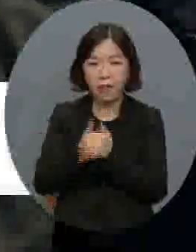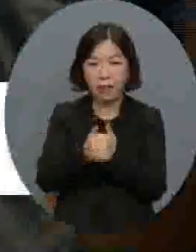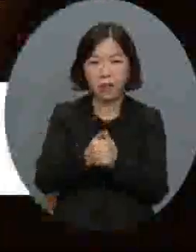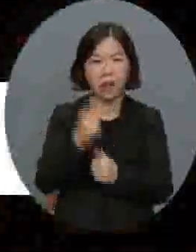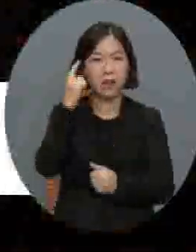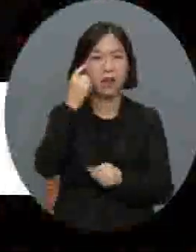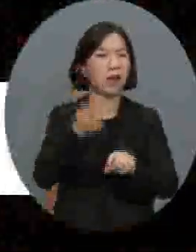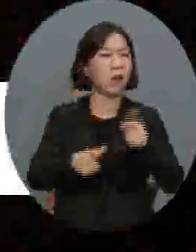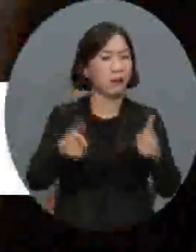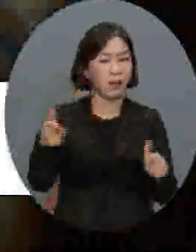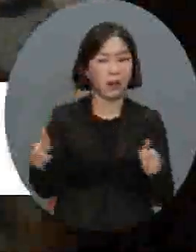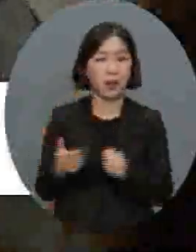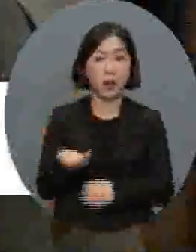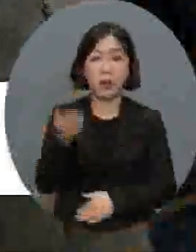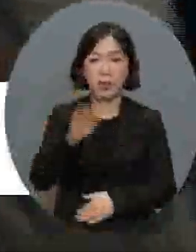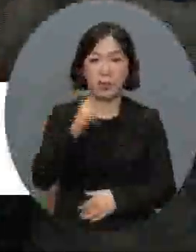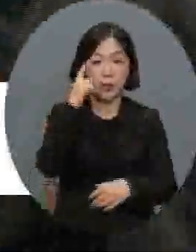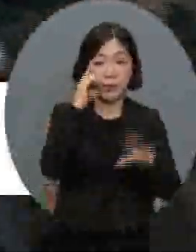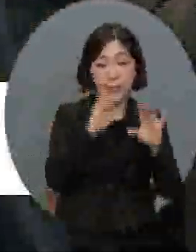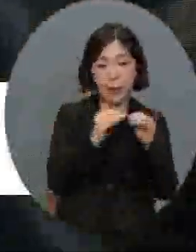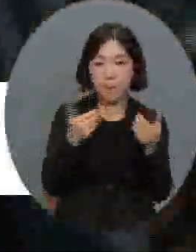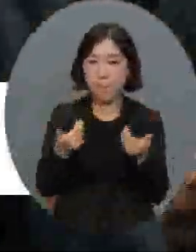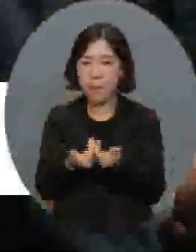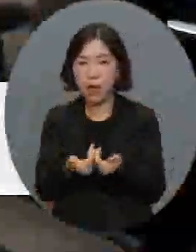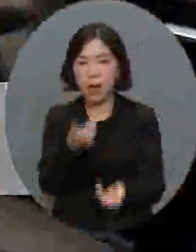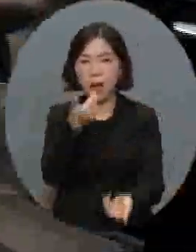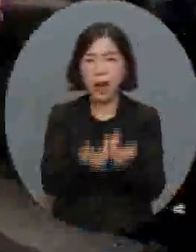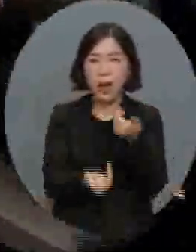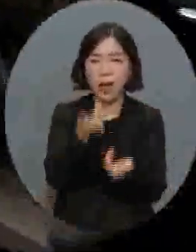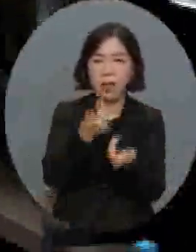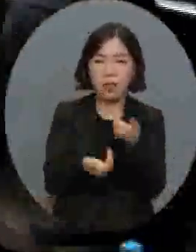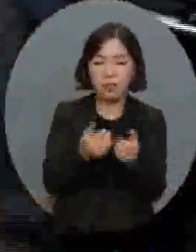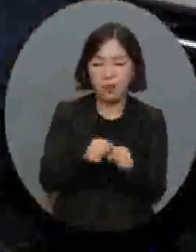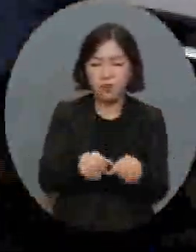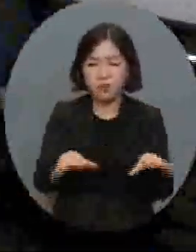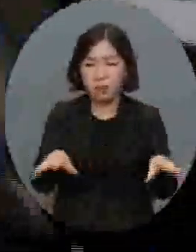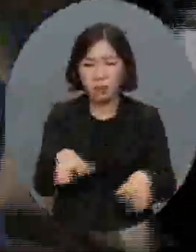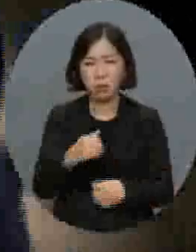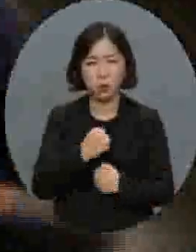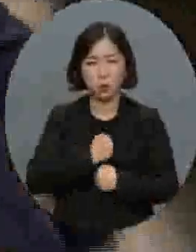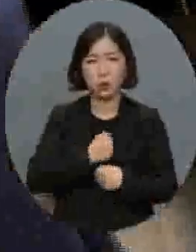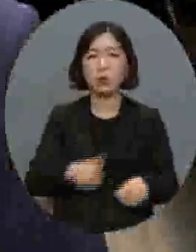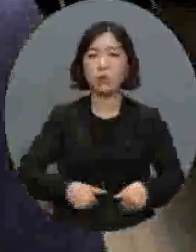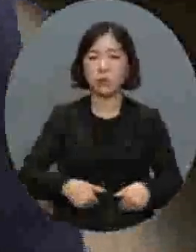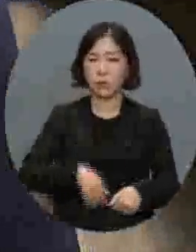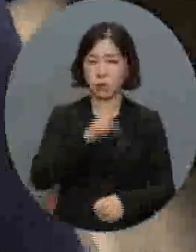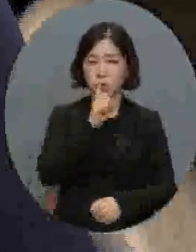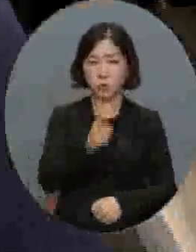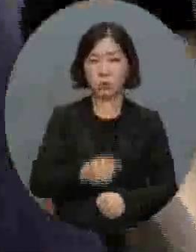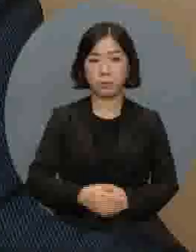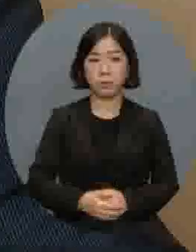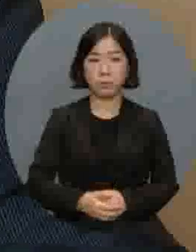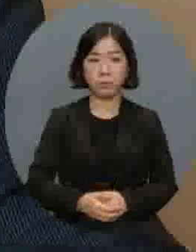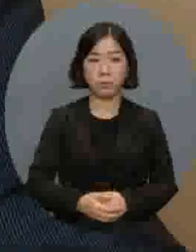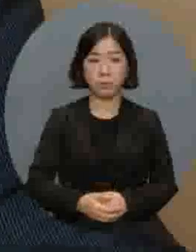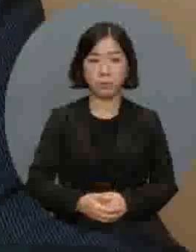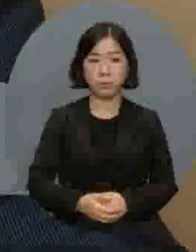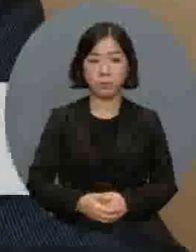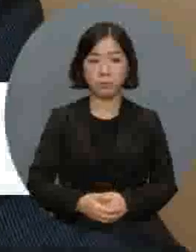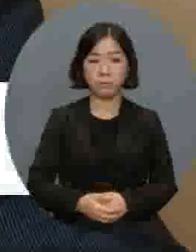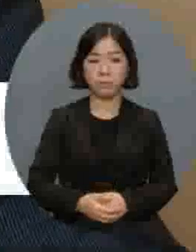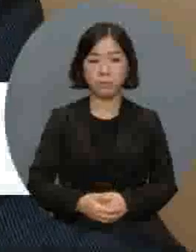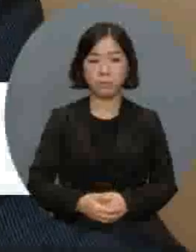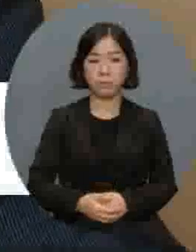의견이 갈라집니다. 하지만 찬반 논란이 갈등으로 번지는 것은 경계해야 한다는 목소리가 나오고 있습니다.